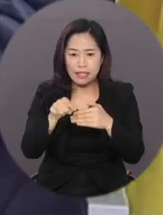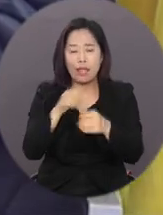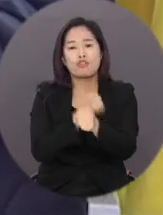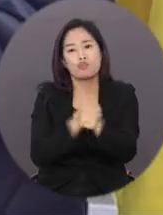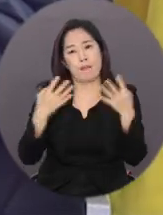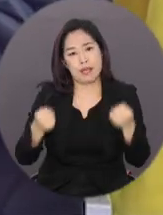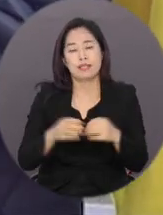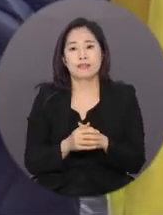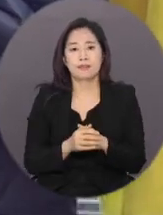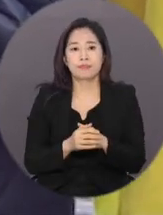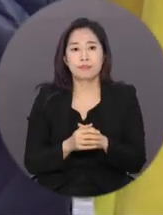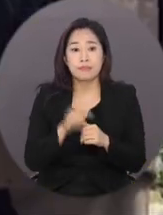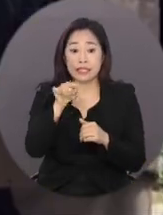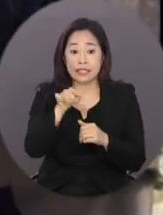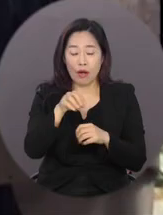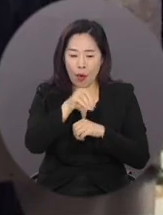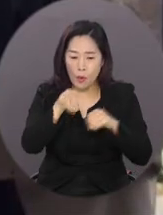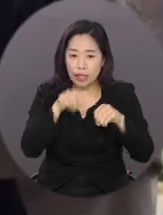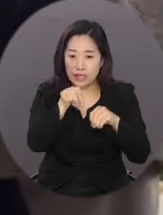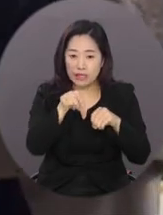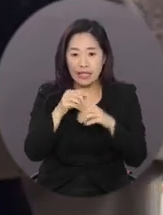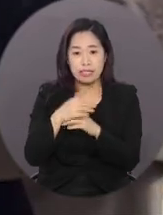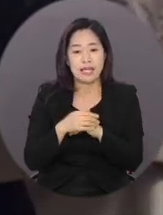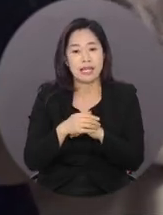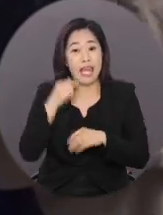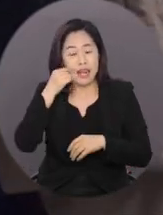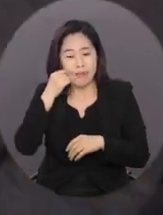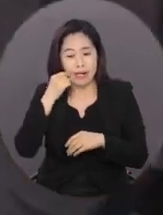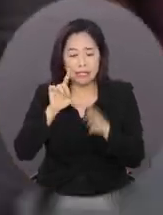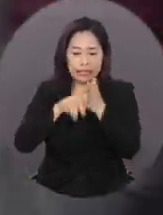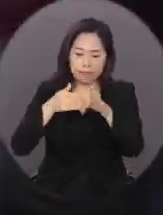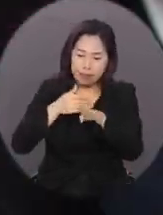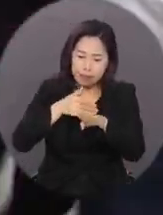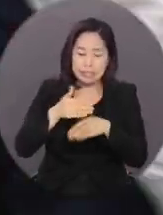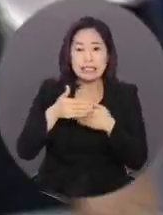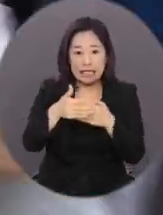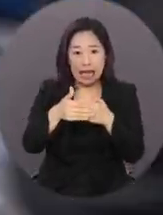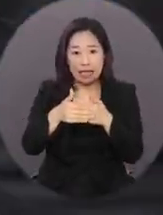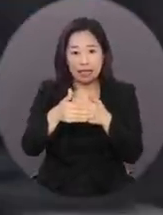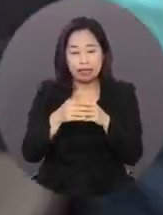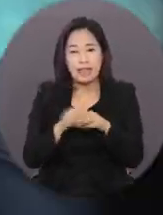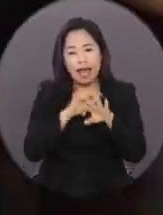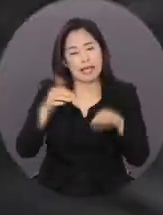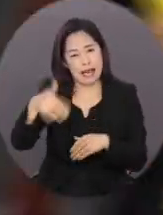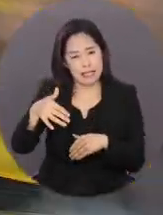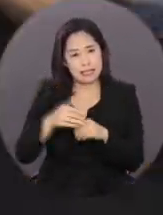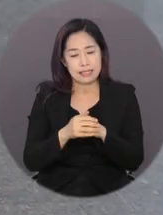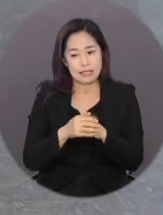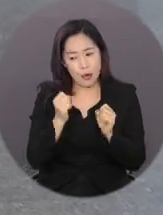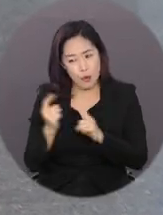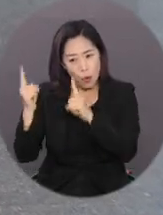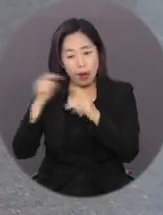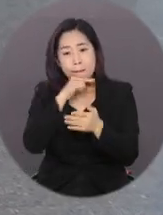겪고 있습니다. 이마저도 일본 정부의 의도적인 시간 끌기로 빠르게 진행되지 않고 있고 그러는 사이 고령의